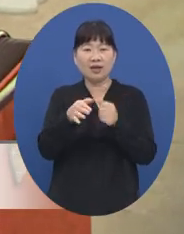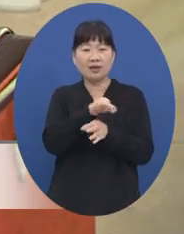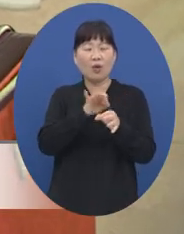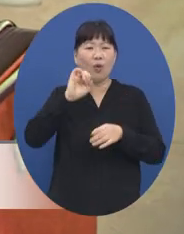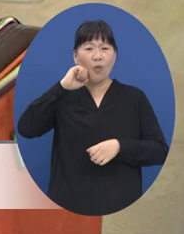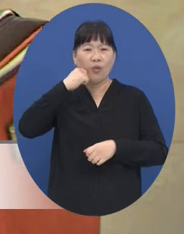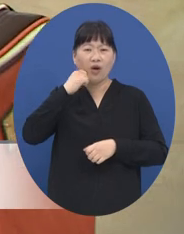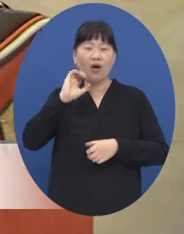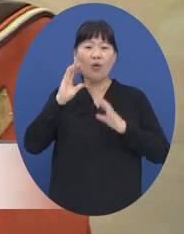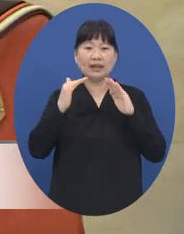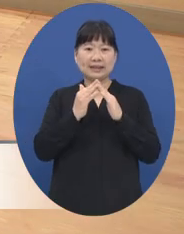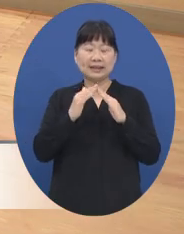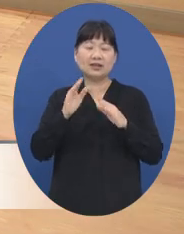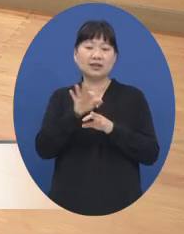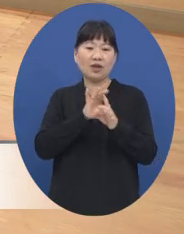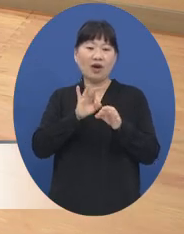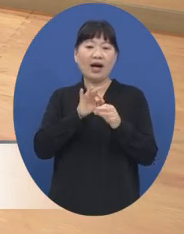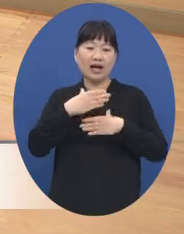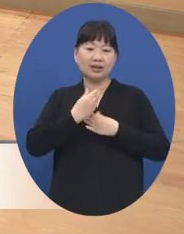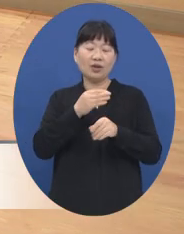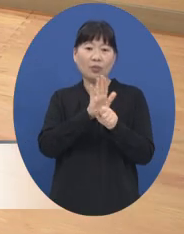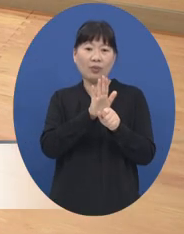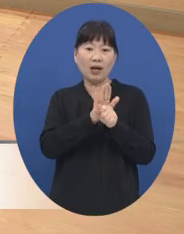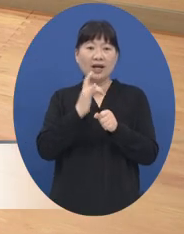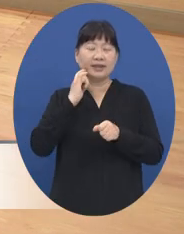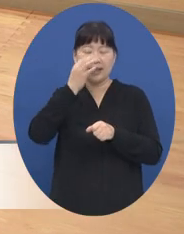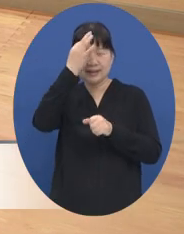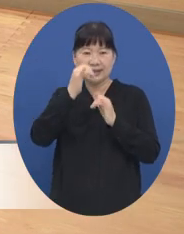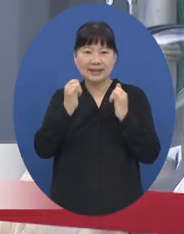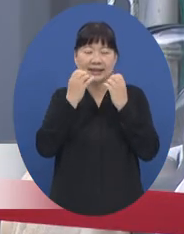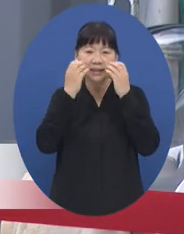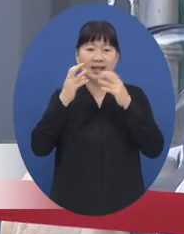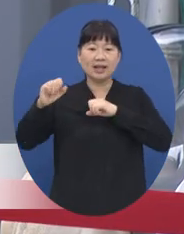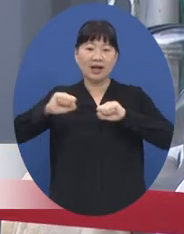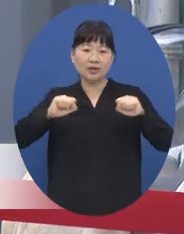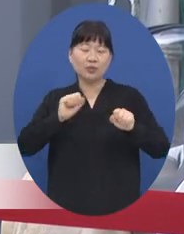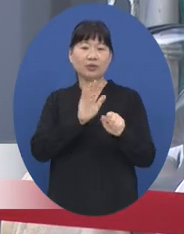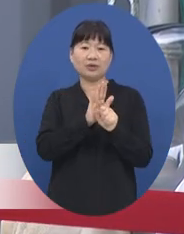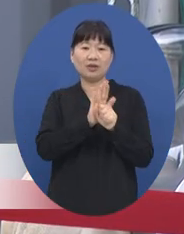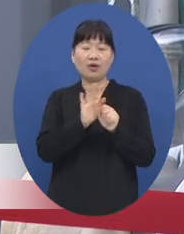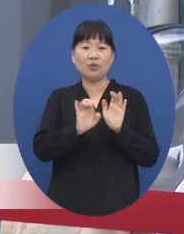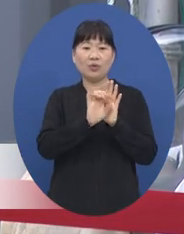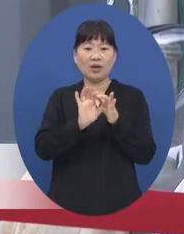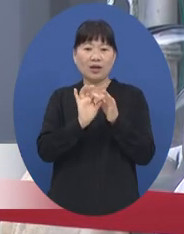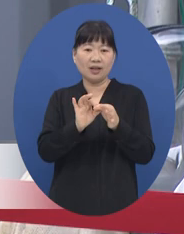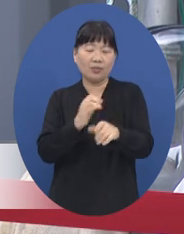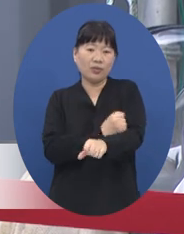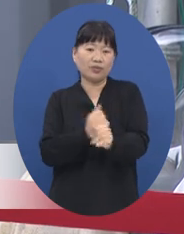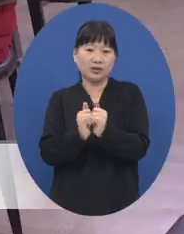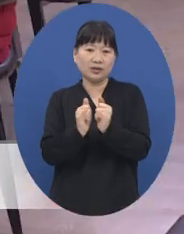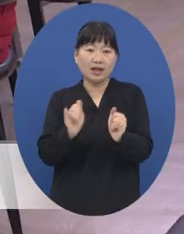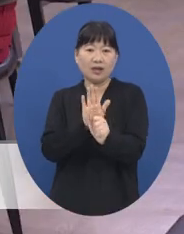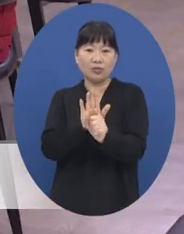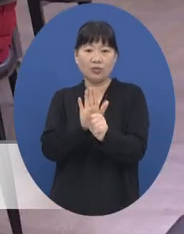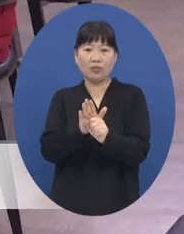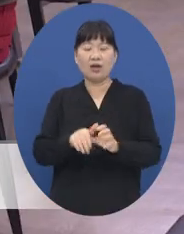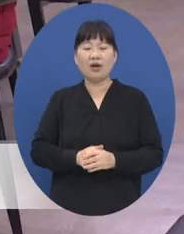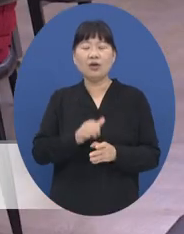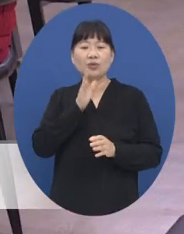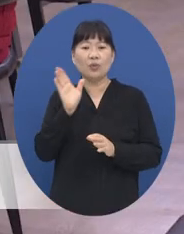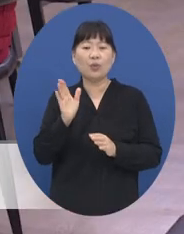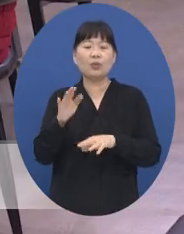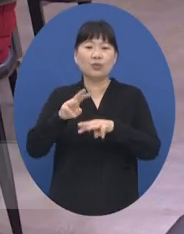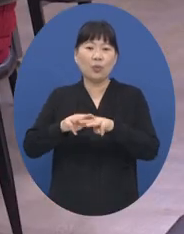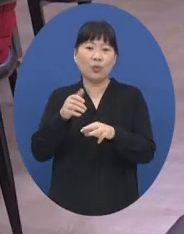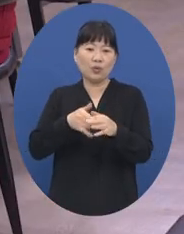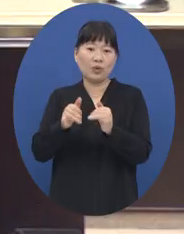어린이책 경영 안정화 지원 대과 예술인 창작지원 쩡 홀은 알고 관련 종사자 후생복지 시원 노약자 농업인